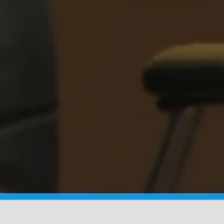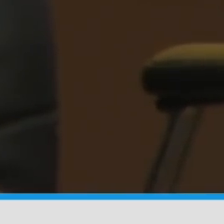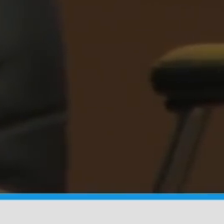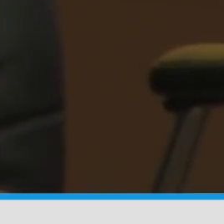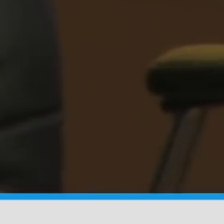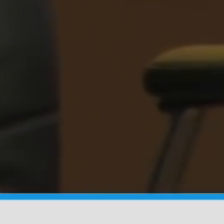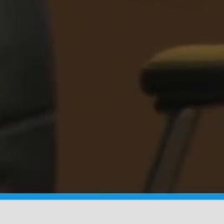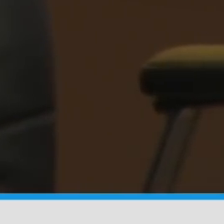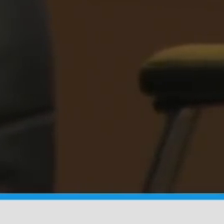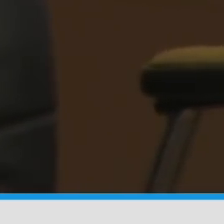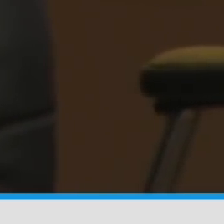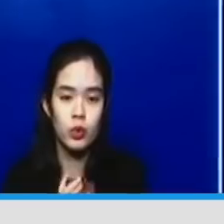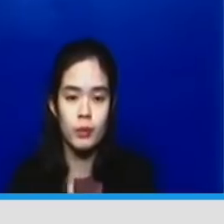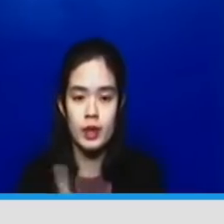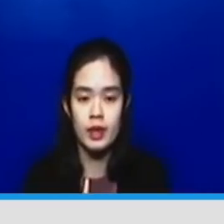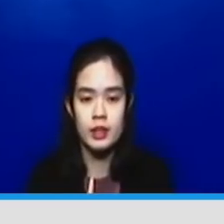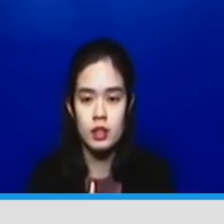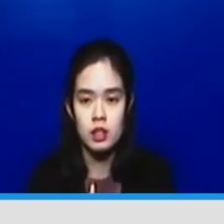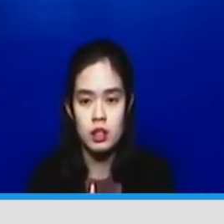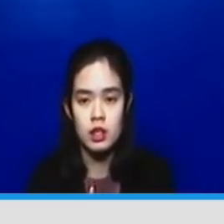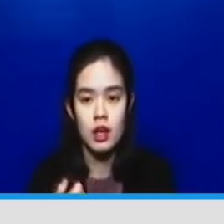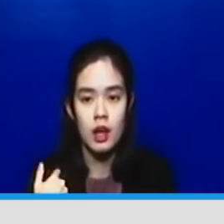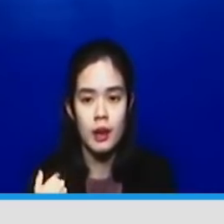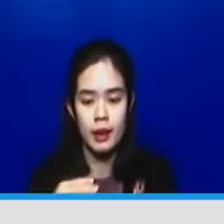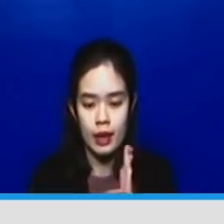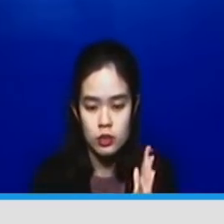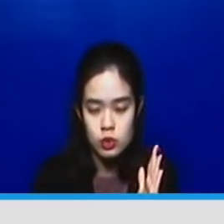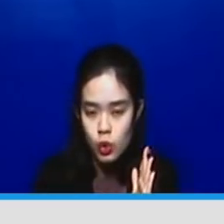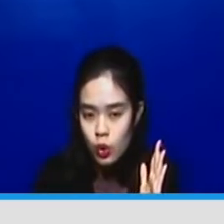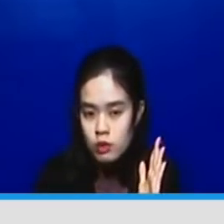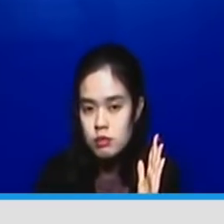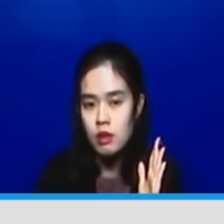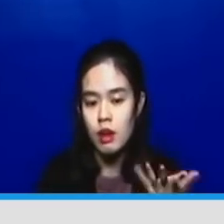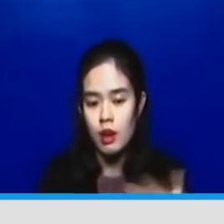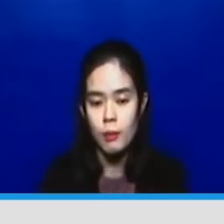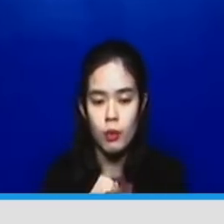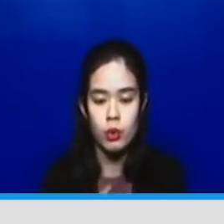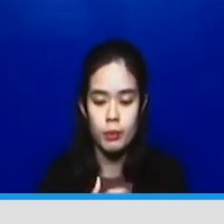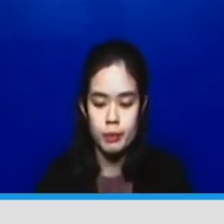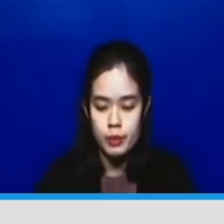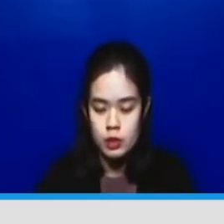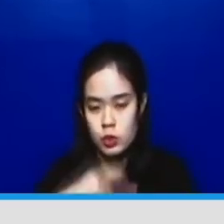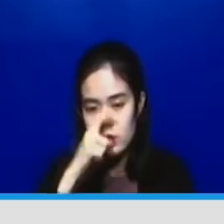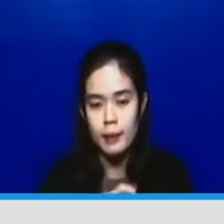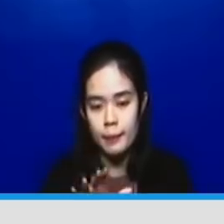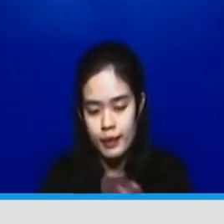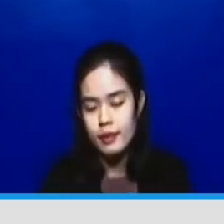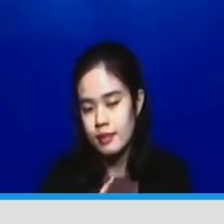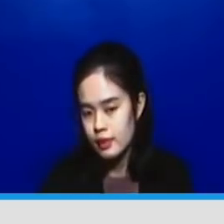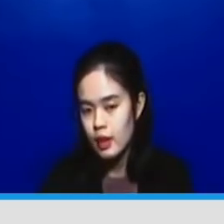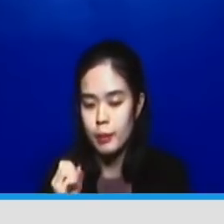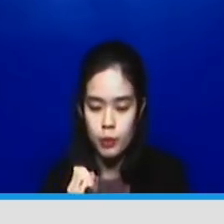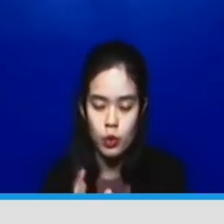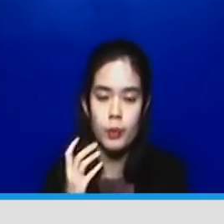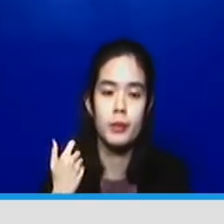ะกลับมาเปิดการประชุมกันอีกครั้งหนึ่ง9นาฬิกาค่ะ ครับคือการอภิปรายครั้งนี้นะครับพรรคร่วมฝ่ายค้านได้